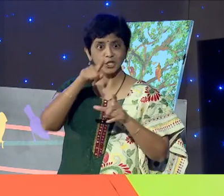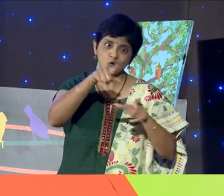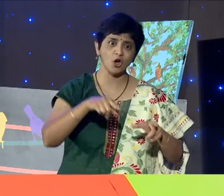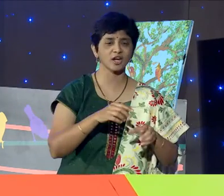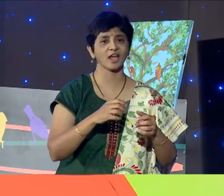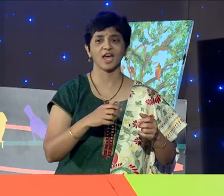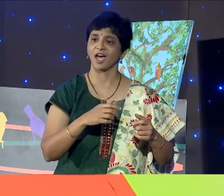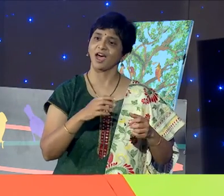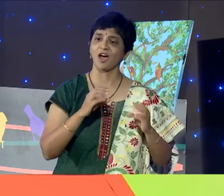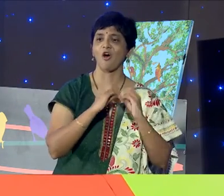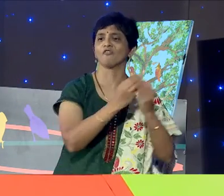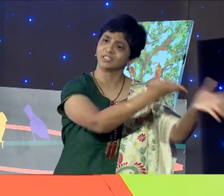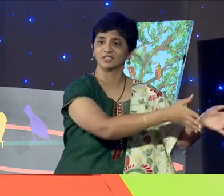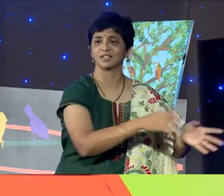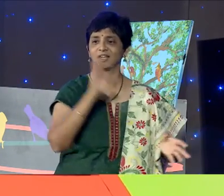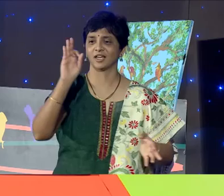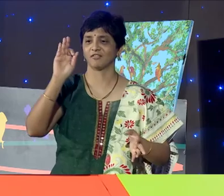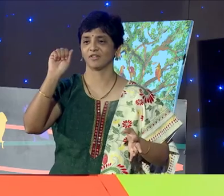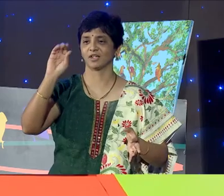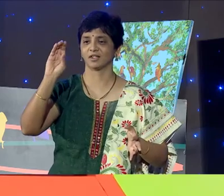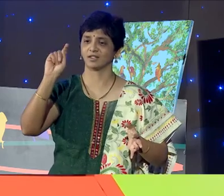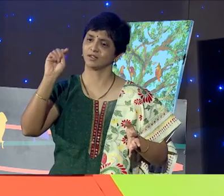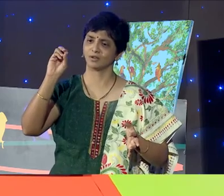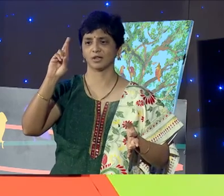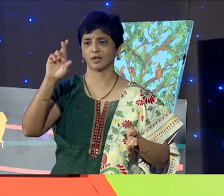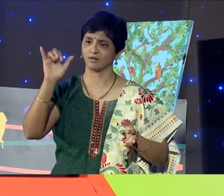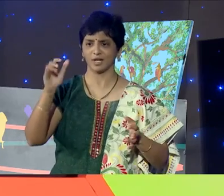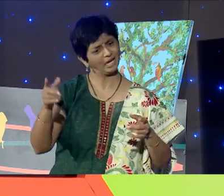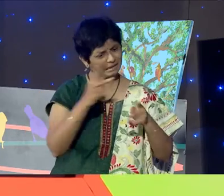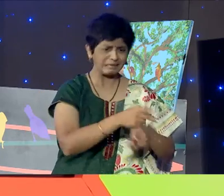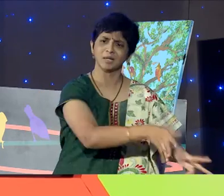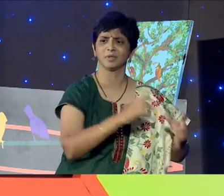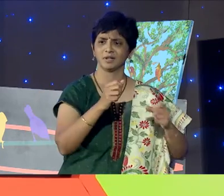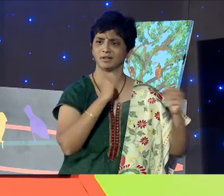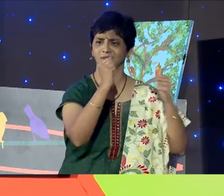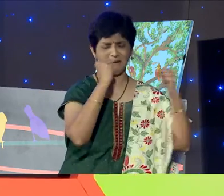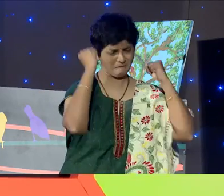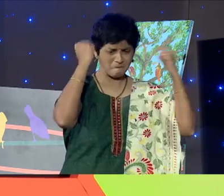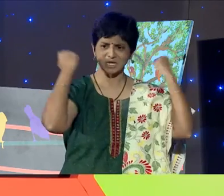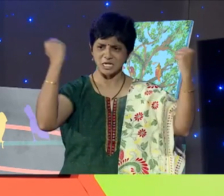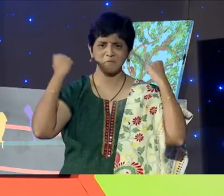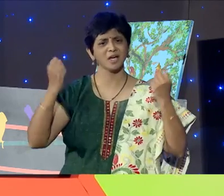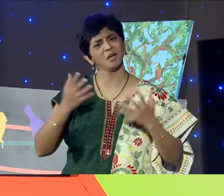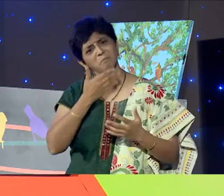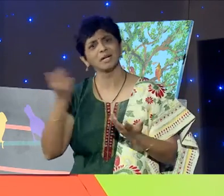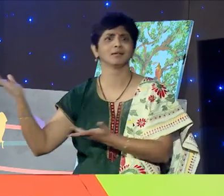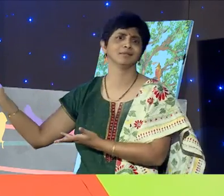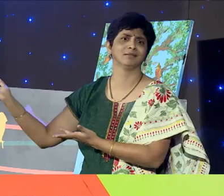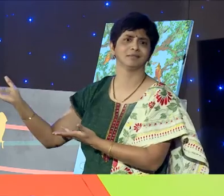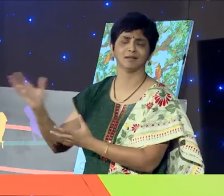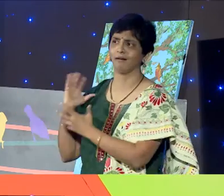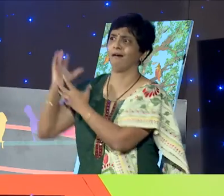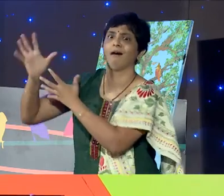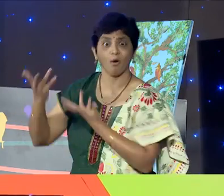मिलता, परेशानी यहाँ पे। और उससे आगे बात ये होगी कि मेरा स्पेन का कोच कहता है, जो बार्सिलोना का गोल्ड मेडलिस्ट था शॉर्ट पुट का, वो कहता